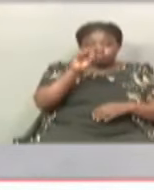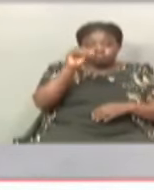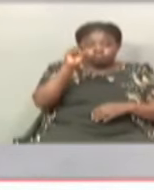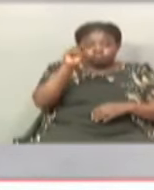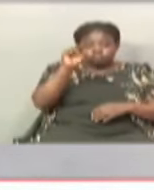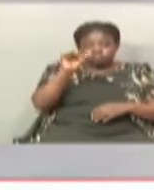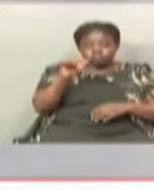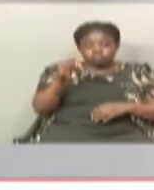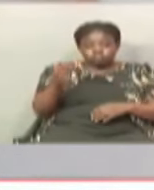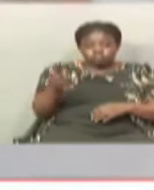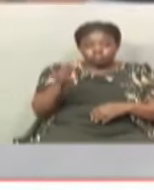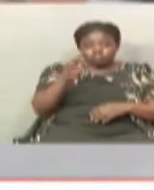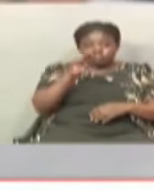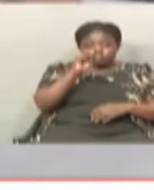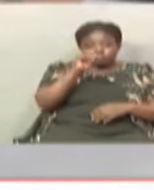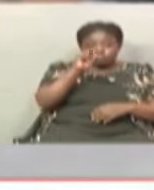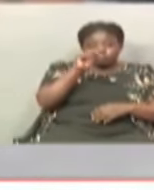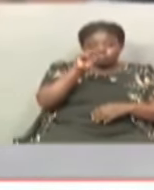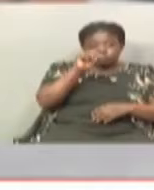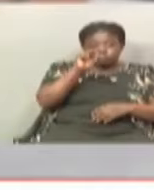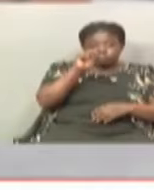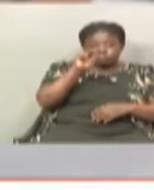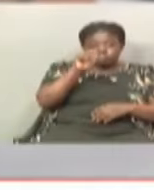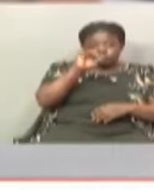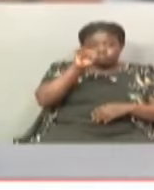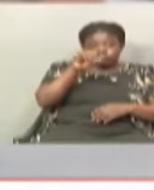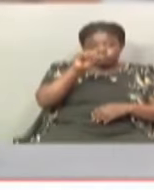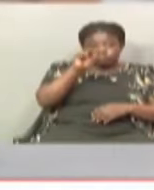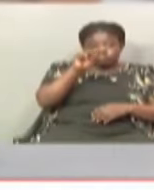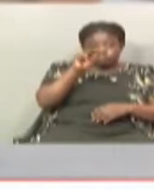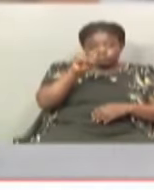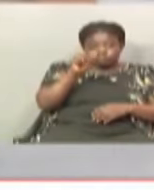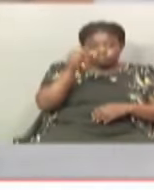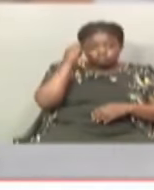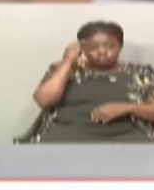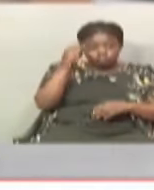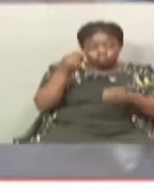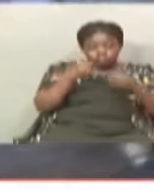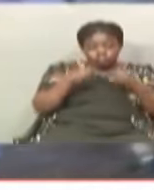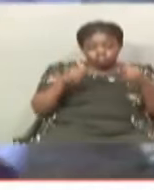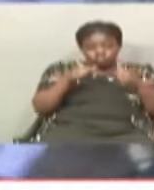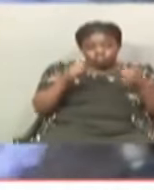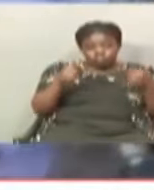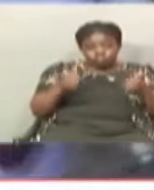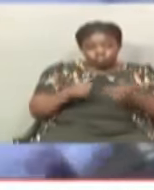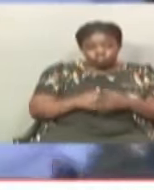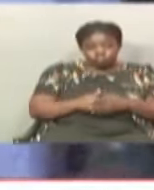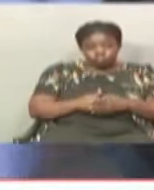kyabenard kya jean and chojo okunsomesa bulungi.